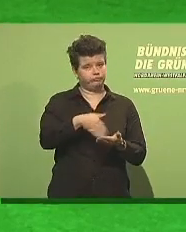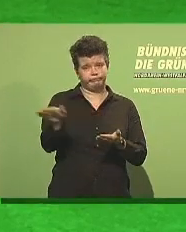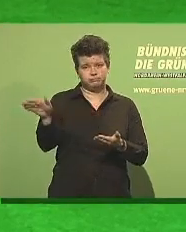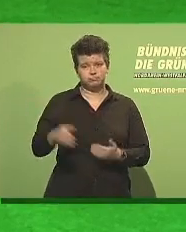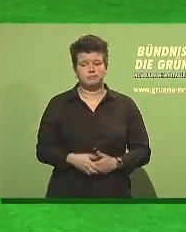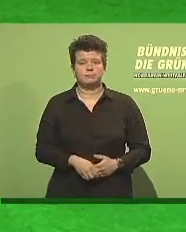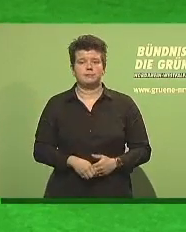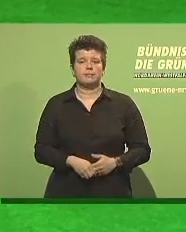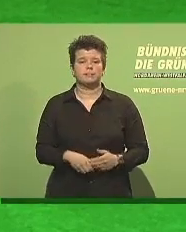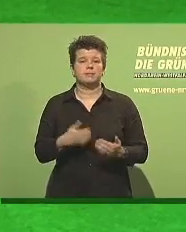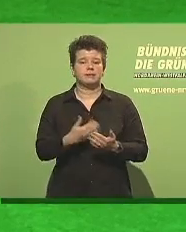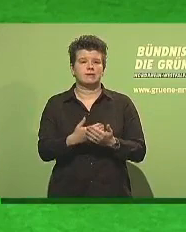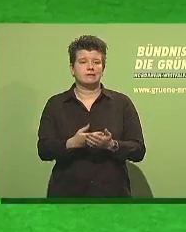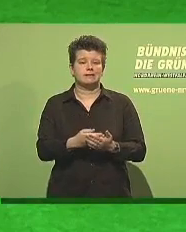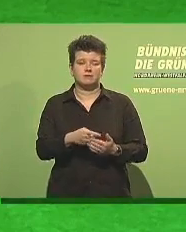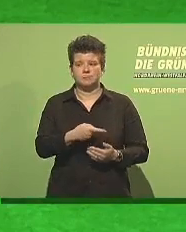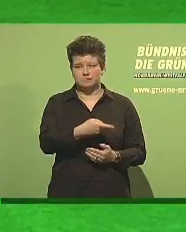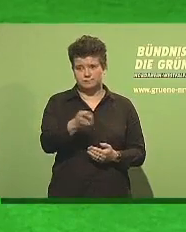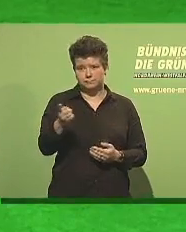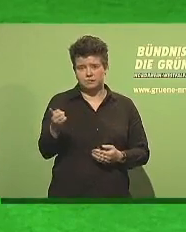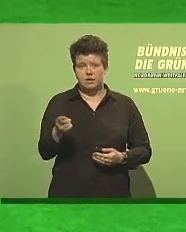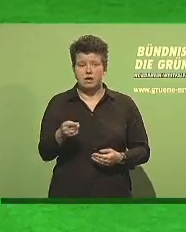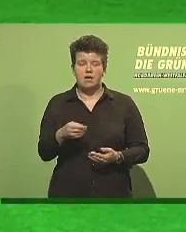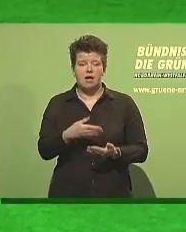Freundinnen und Freunde.